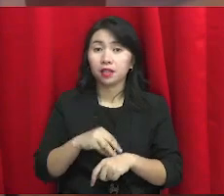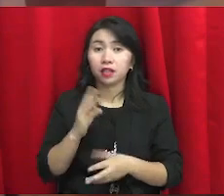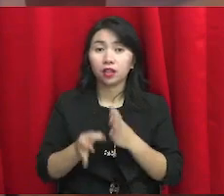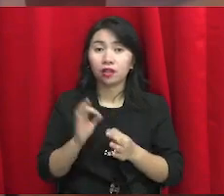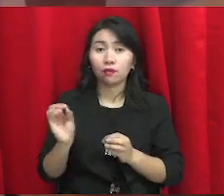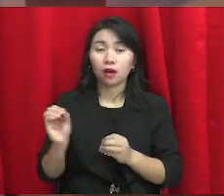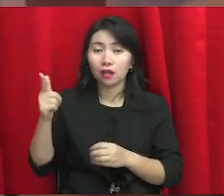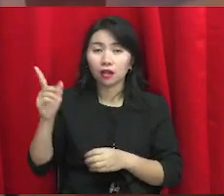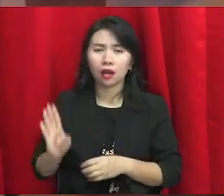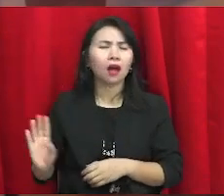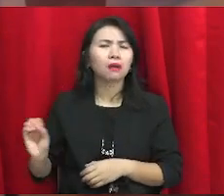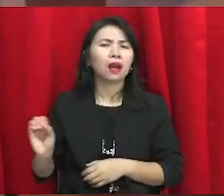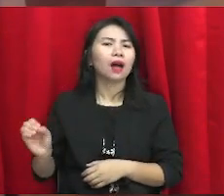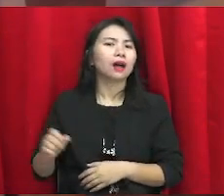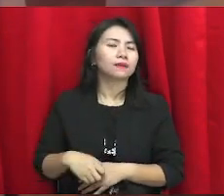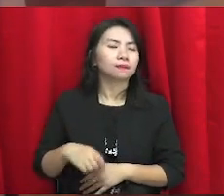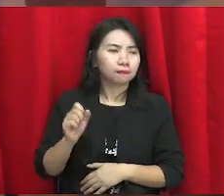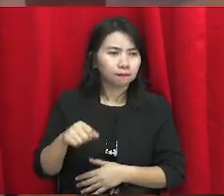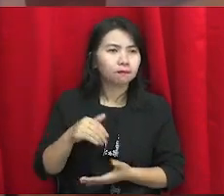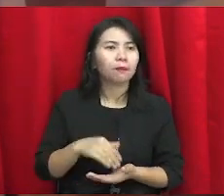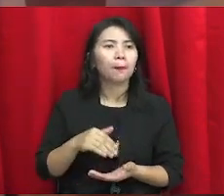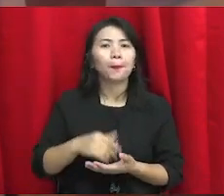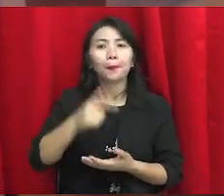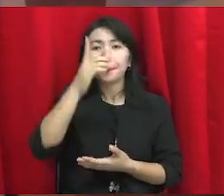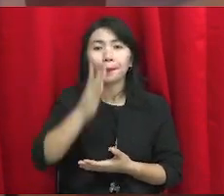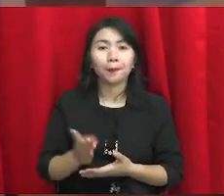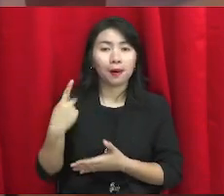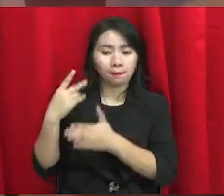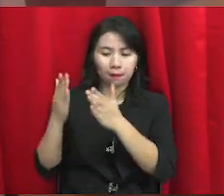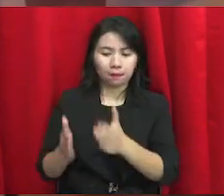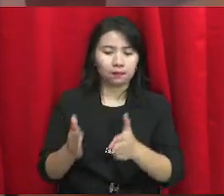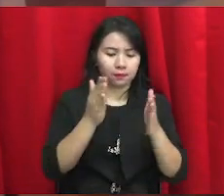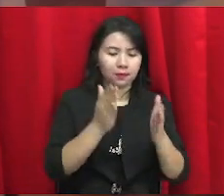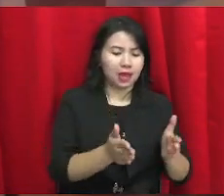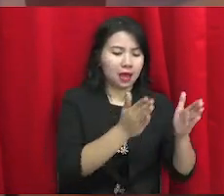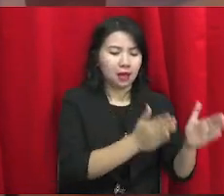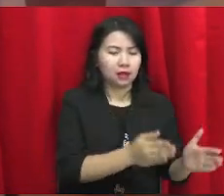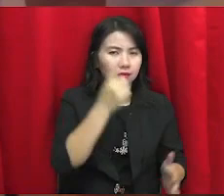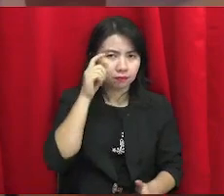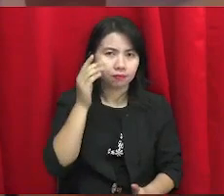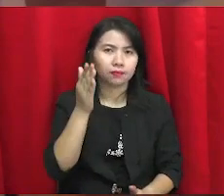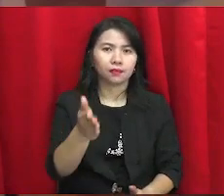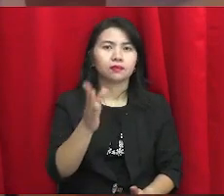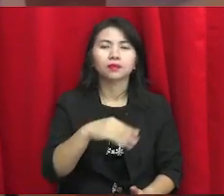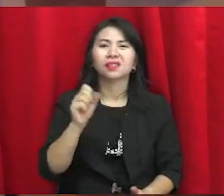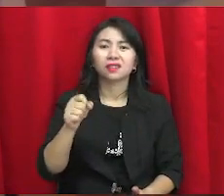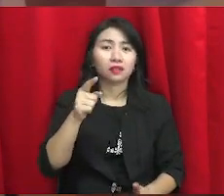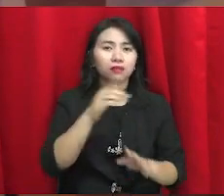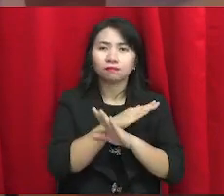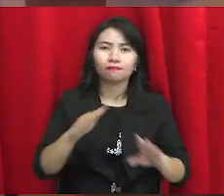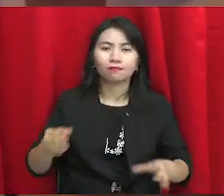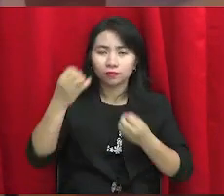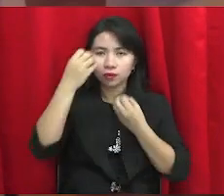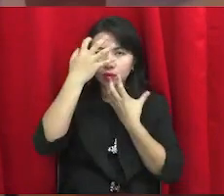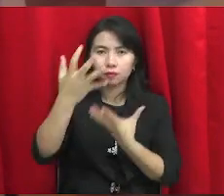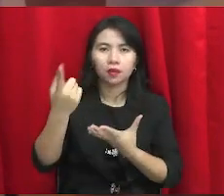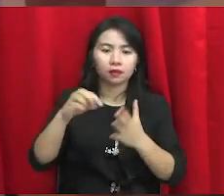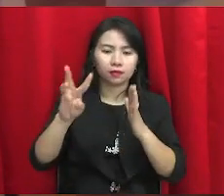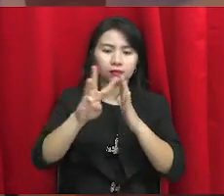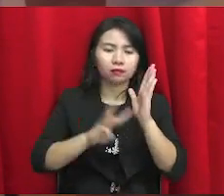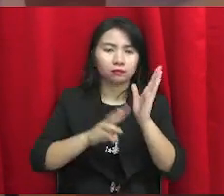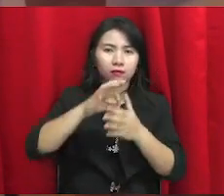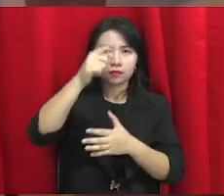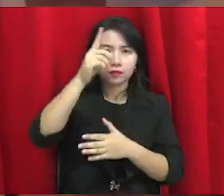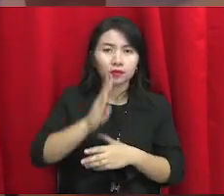ulit. You see, akala mo, pinagpaplanuhan tayo ng Diyos? You see, tapos hindi nyo pa susundin yung will ng Diyos. So, ano gusto mong